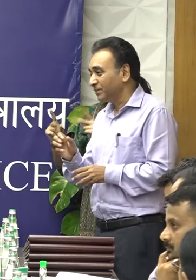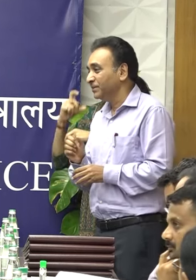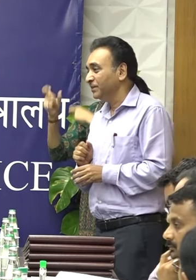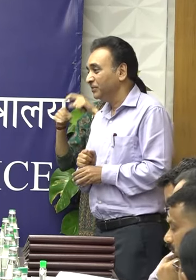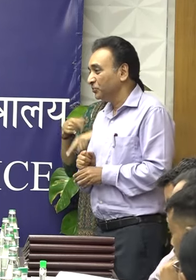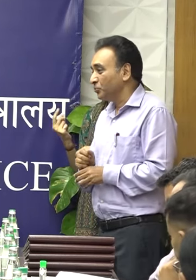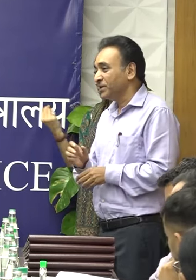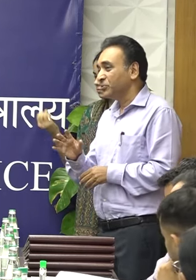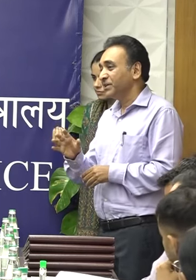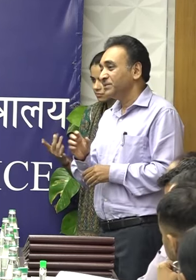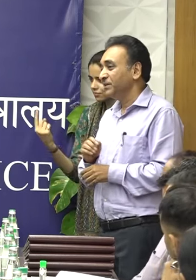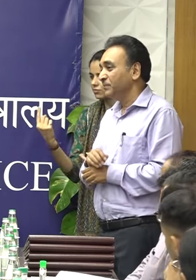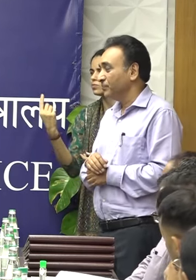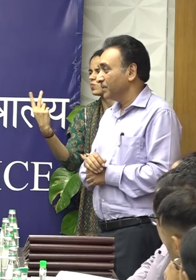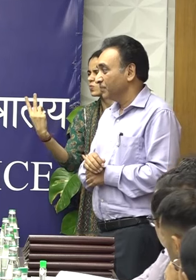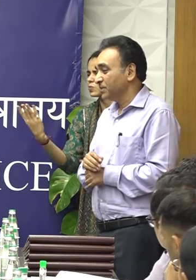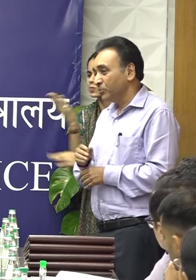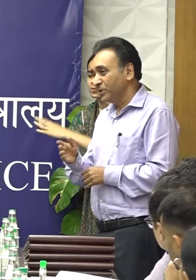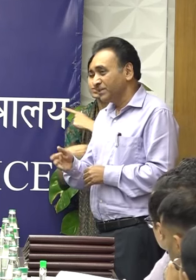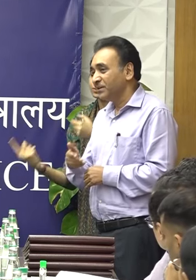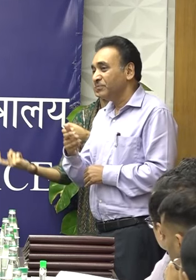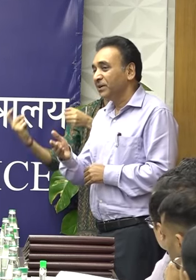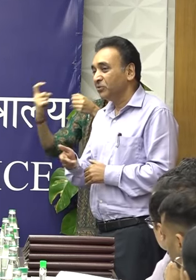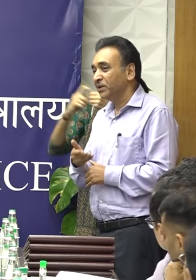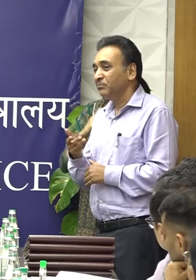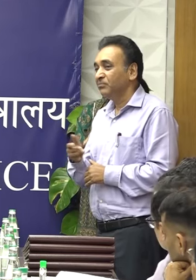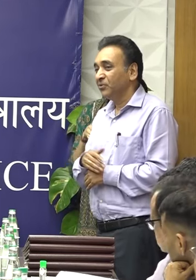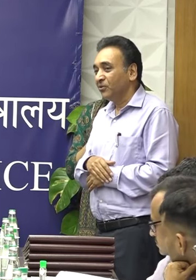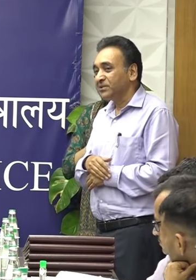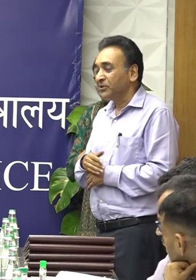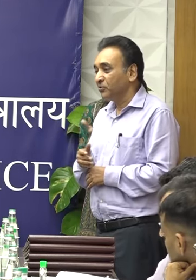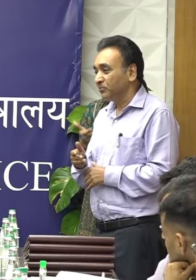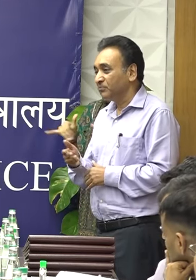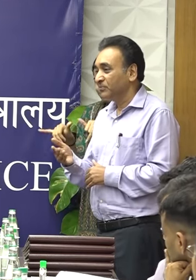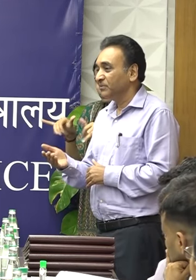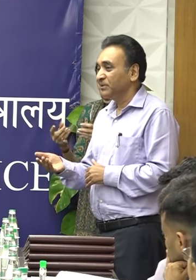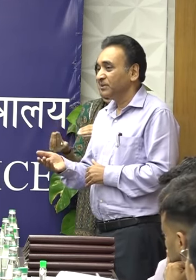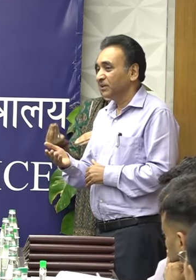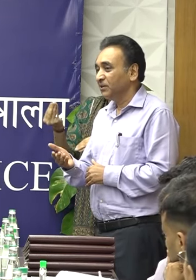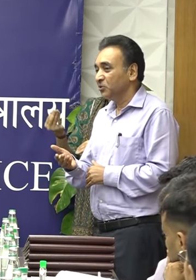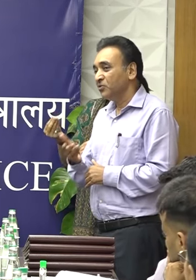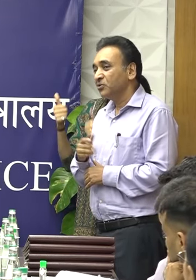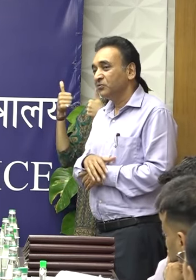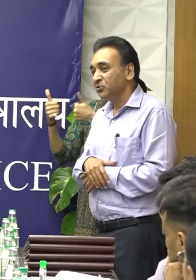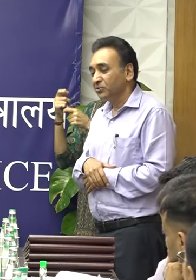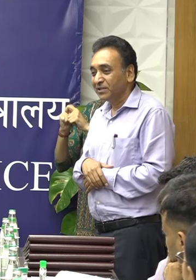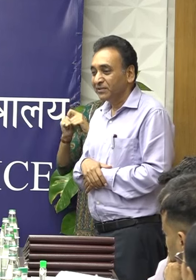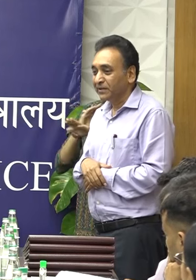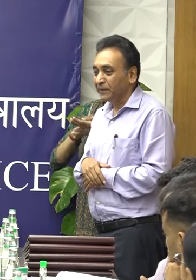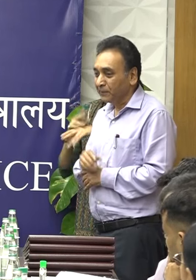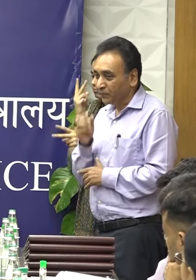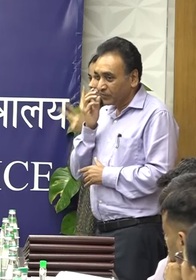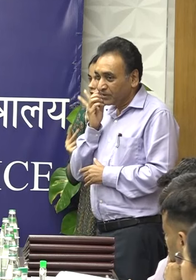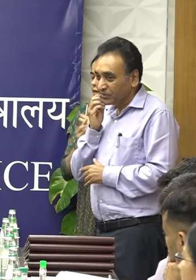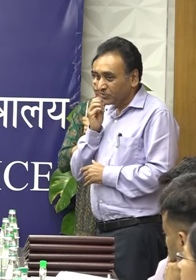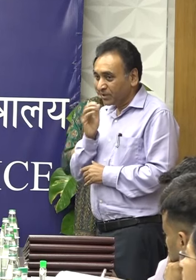में हम डरते थे, दो चार को चांस दिया, पर जब उन्होंने अच्छा काम किया तो अभी हम और सैकड़ों युवक और युवतियों को चांस दे रहे